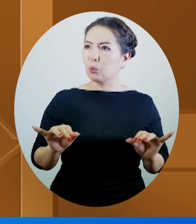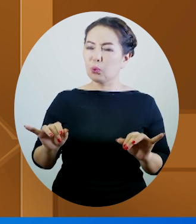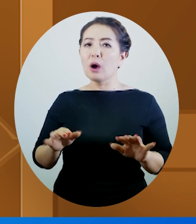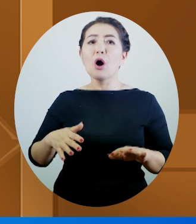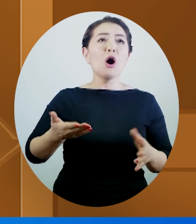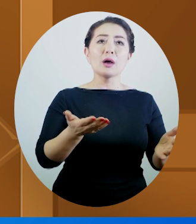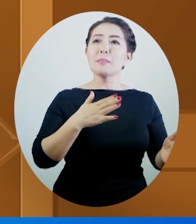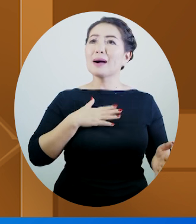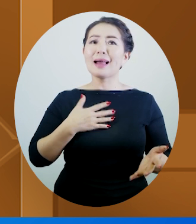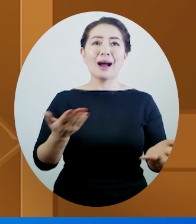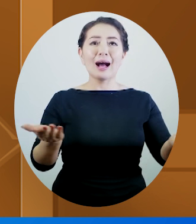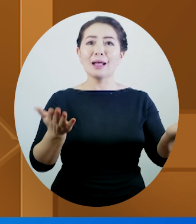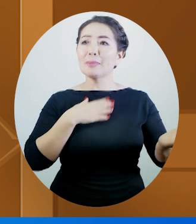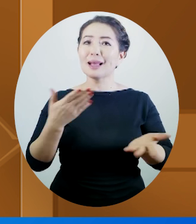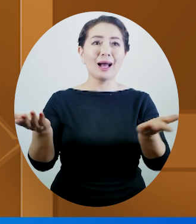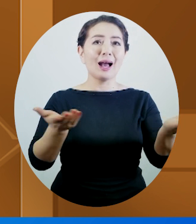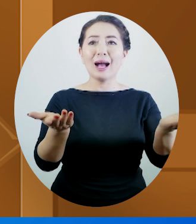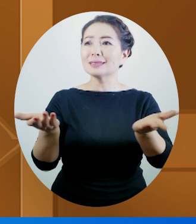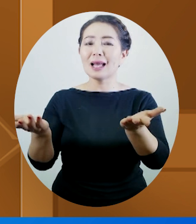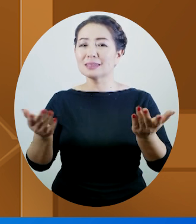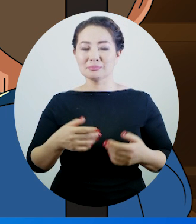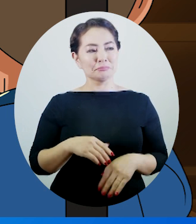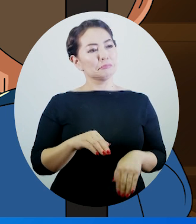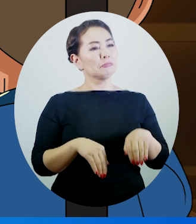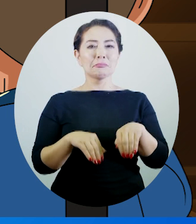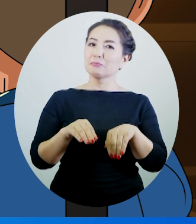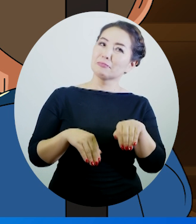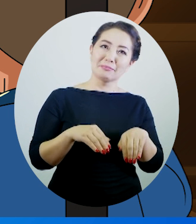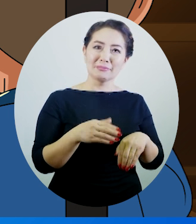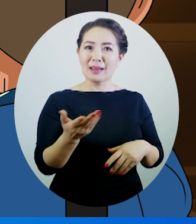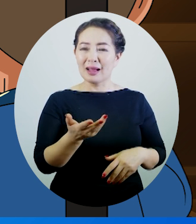болоод байна. Манайхаа. Үгүй манайхаа хайцсан бэ?